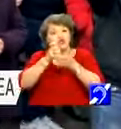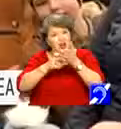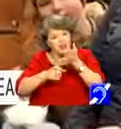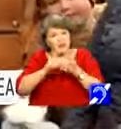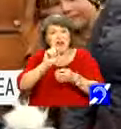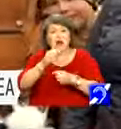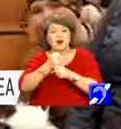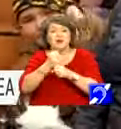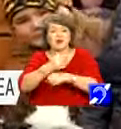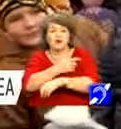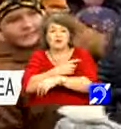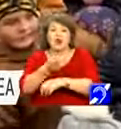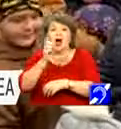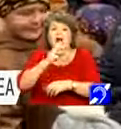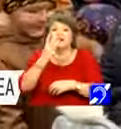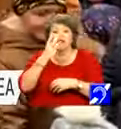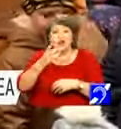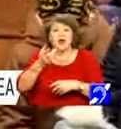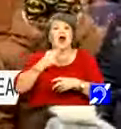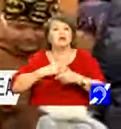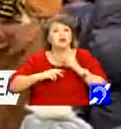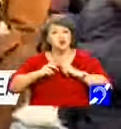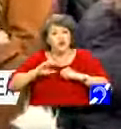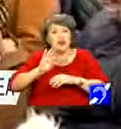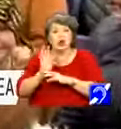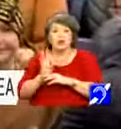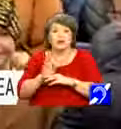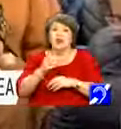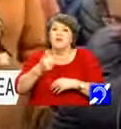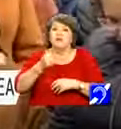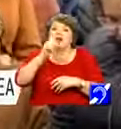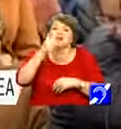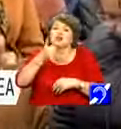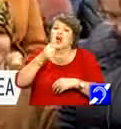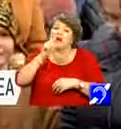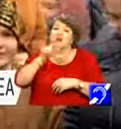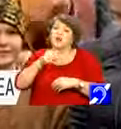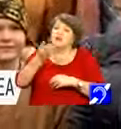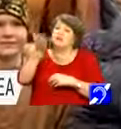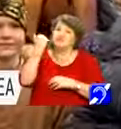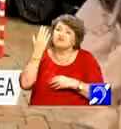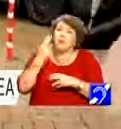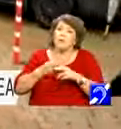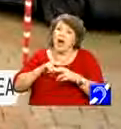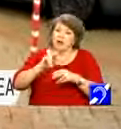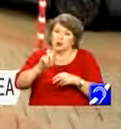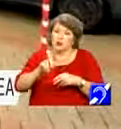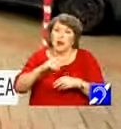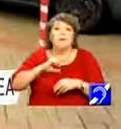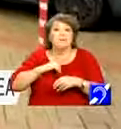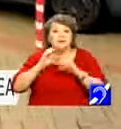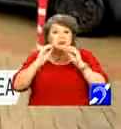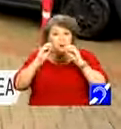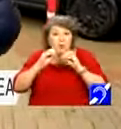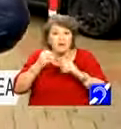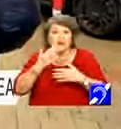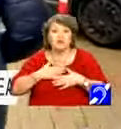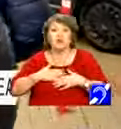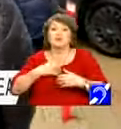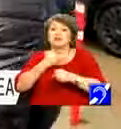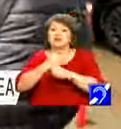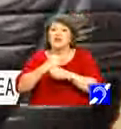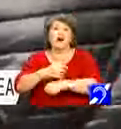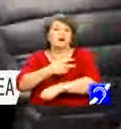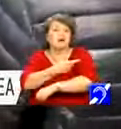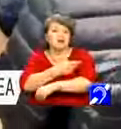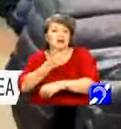iar alte 3 au trecut prin boală, însă cu mai mult de 6 luni în urmă. Mai sunt colegi care vor să se vaccineze, dar sunt răciți sau bolnavi și